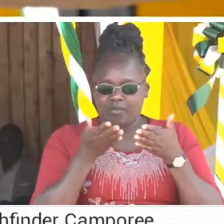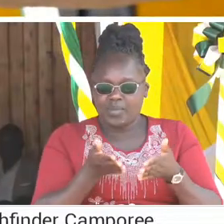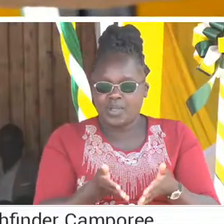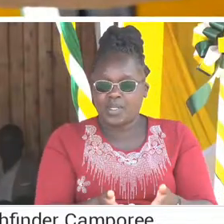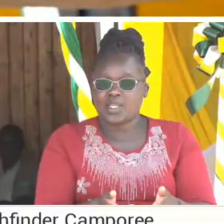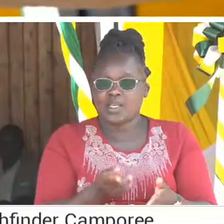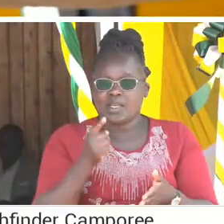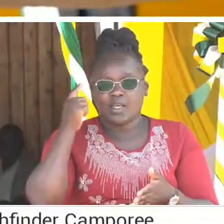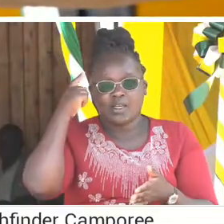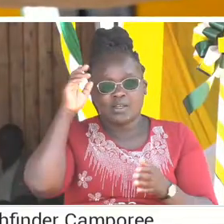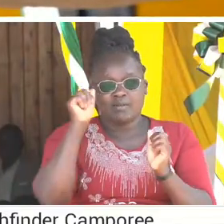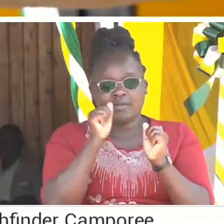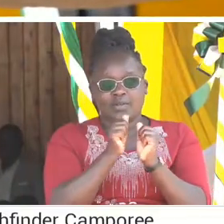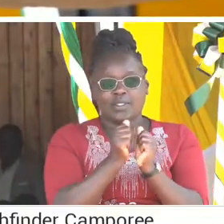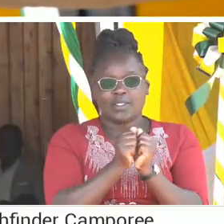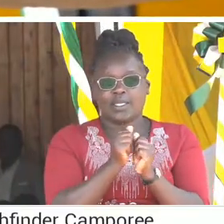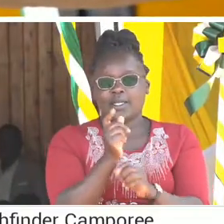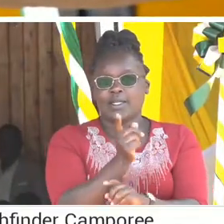kushukuru sana.